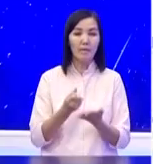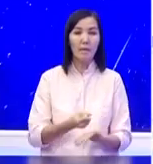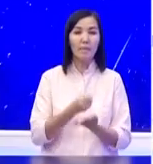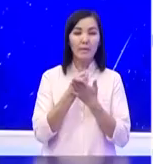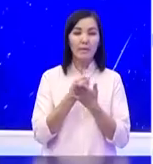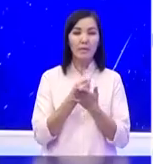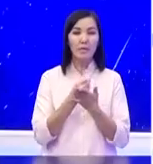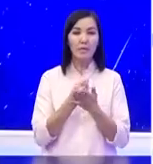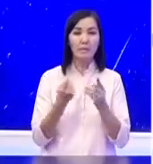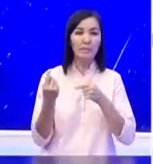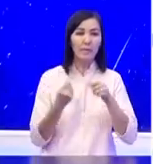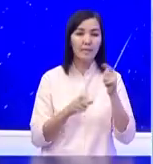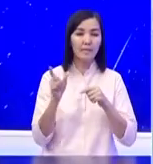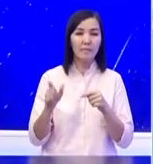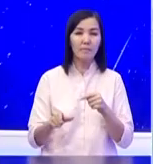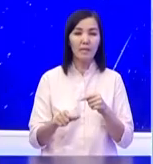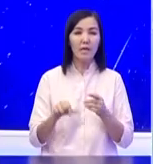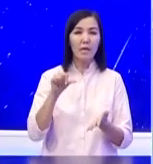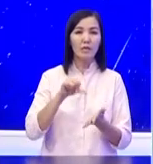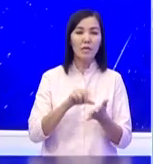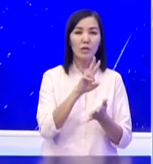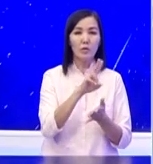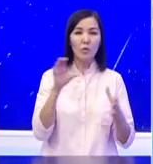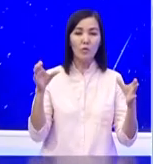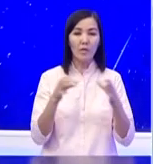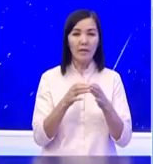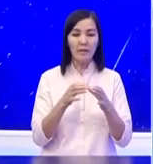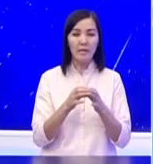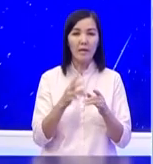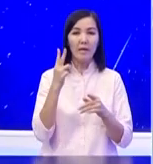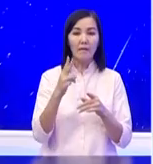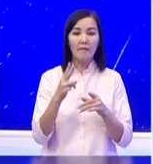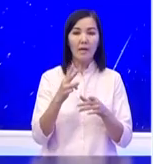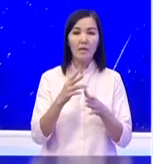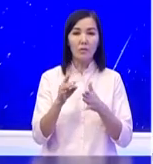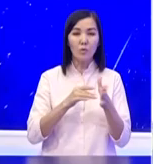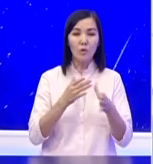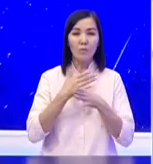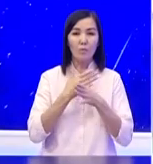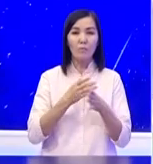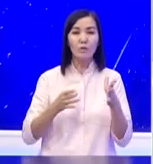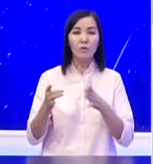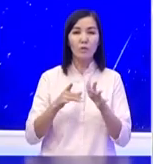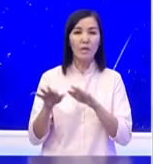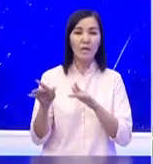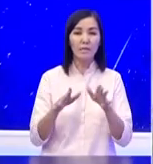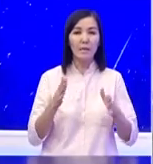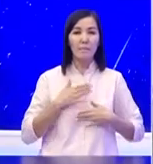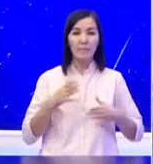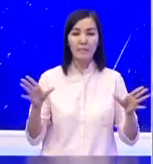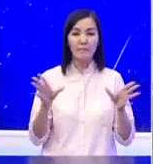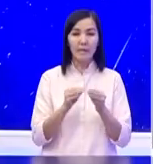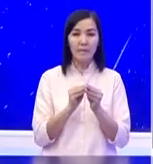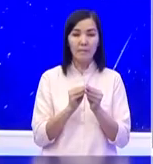заявляют неравнодушные бизнесмены ЖТСУ и члены партии «Нуротан». Нынешние 2 кареты скорой помощи в рамках республиканской акции «Безбергемс» – это не